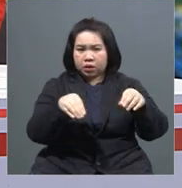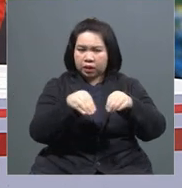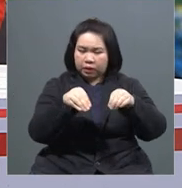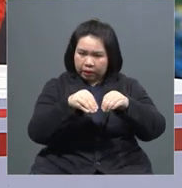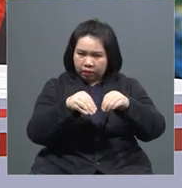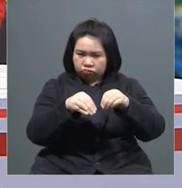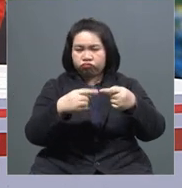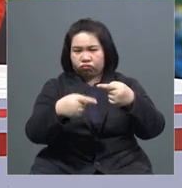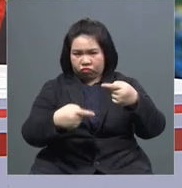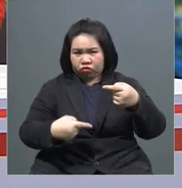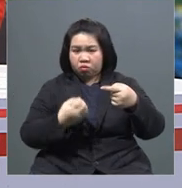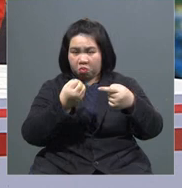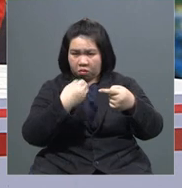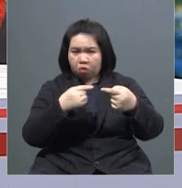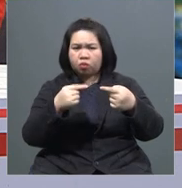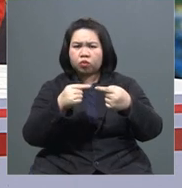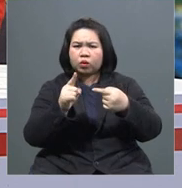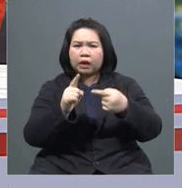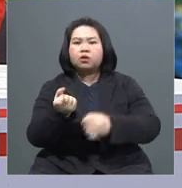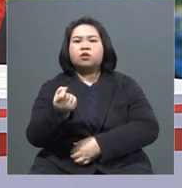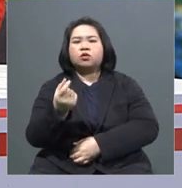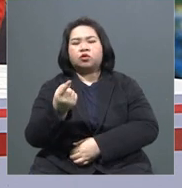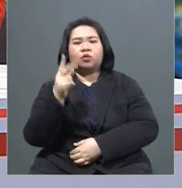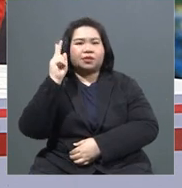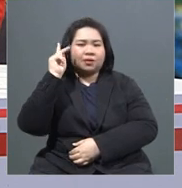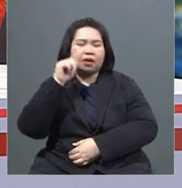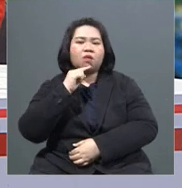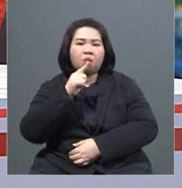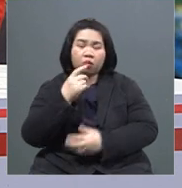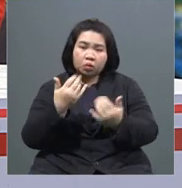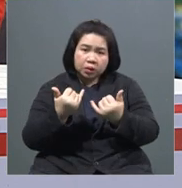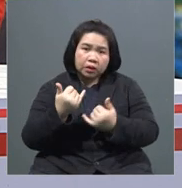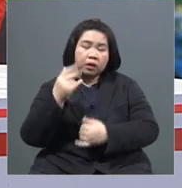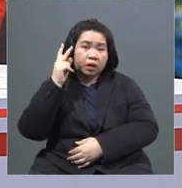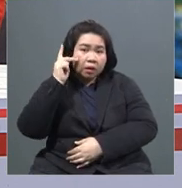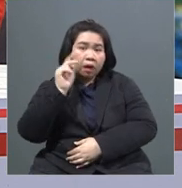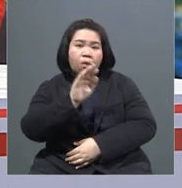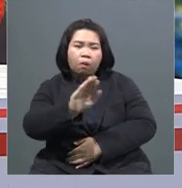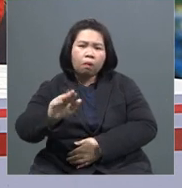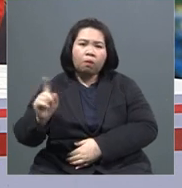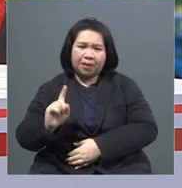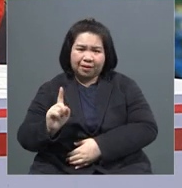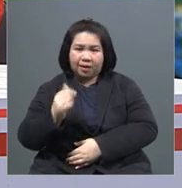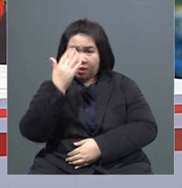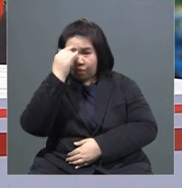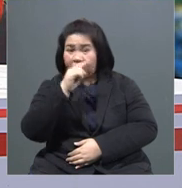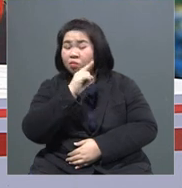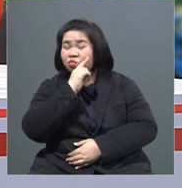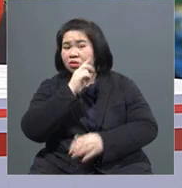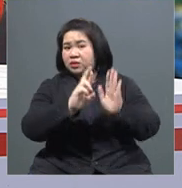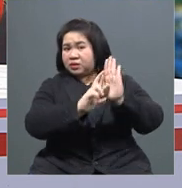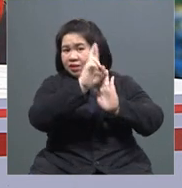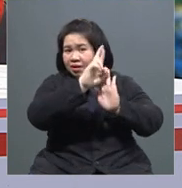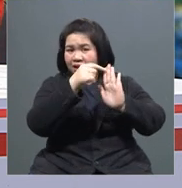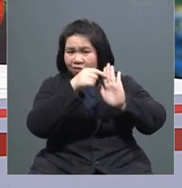ไลฟ์ MBT2HD ของเราว่าตอนนี้สถานการณ์ในพื้นที่ของท่านเป็นอย่างไรกันบ้างเนี่ยเพราะถ้าเกิดเราไล่ดูเส้นทางของน้ำจากเชียงรายเนี่ยมันจะตัดไปสป